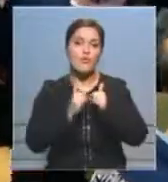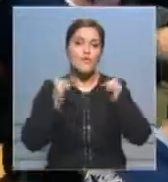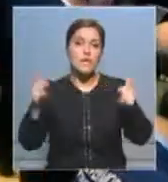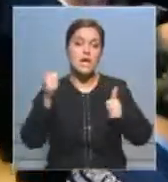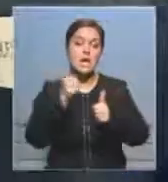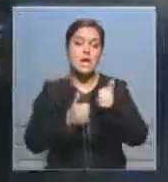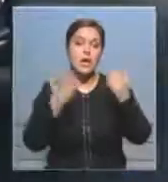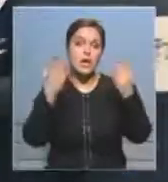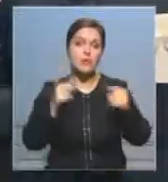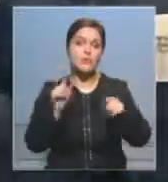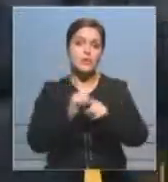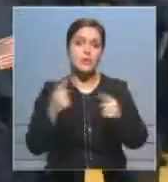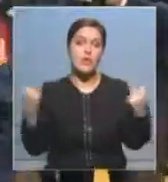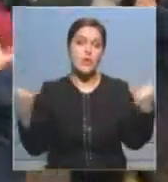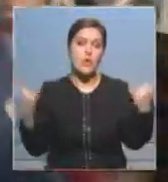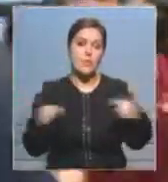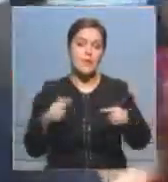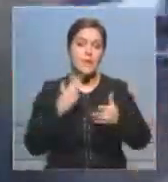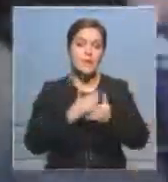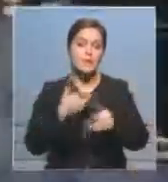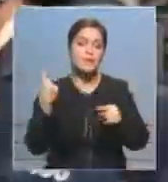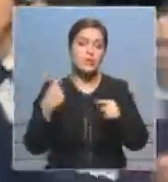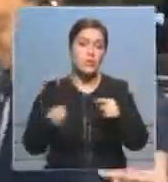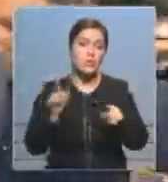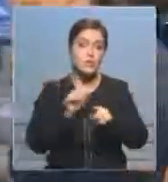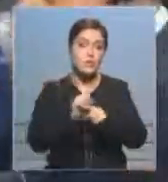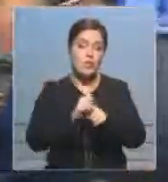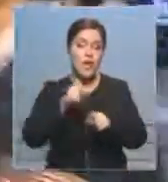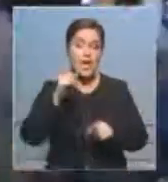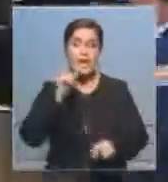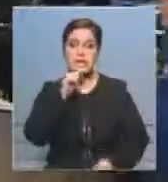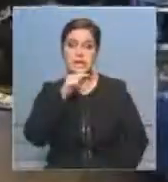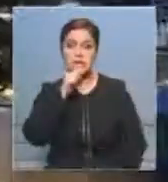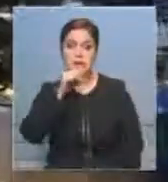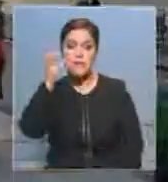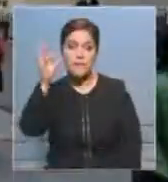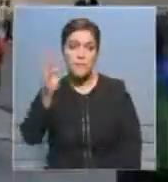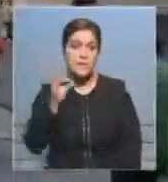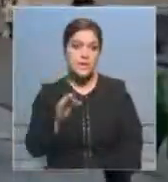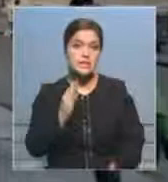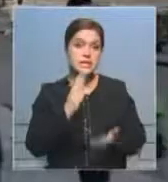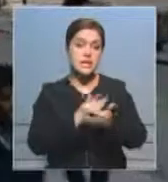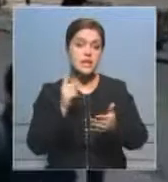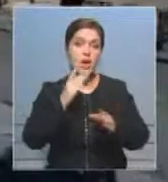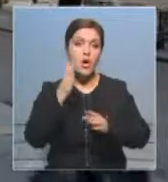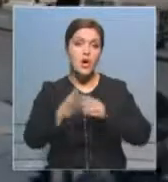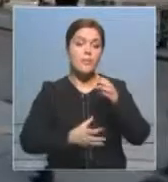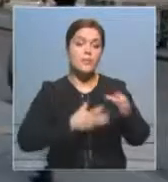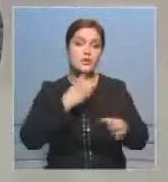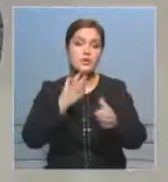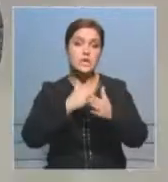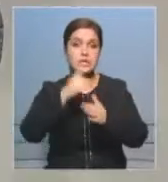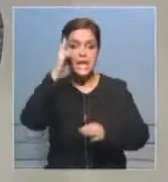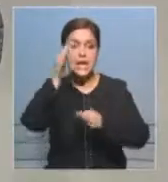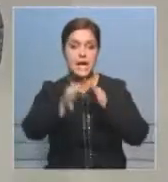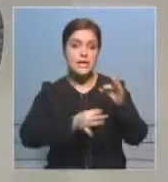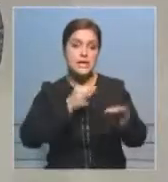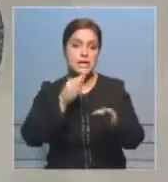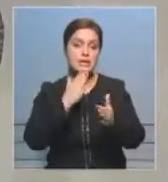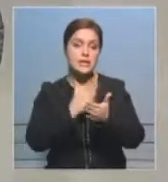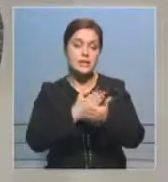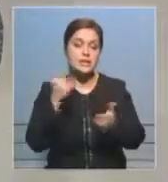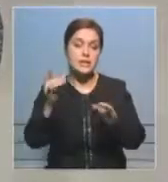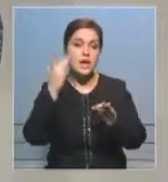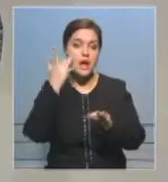промышленное производство другие базовые экономические показатели и индикаторы международный analytics уолл-стрит марлен кружков